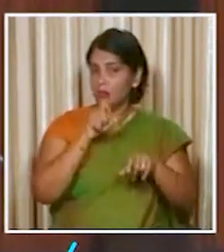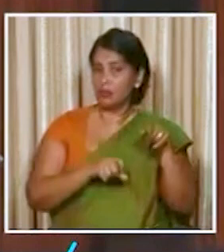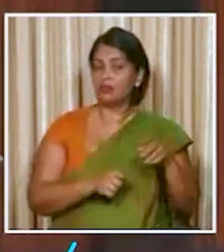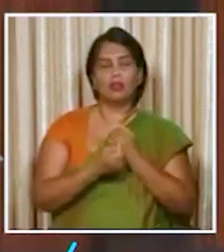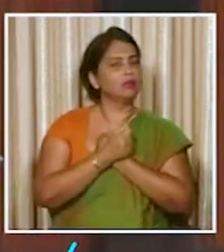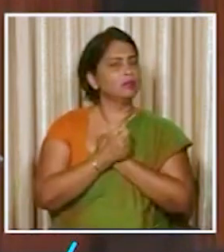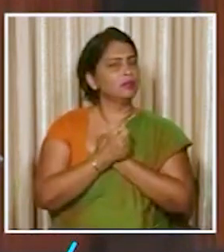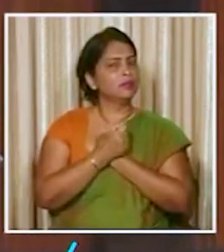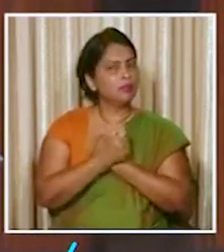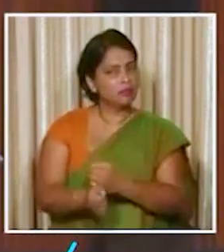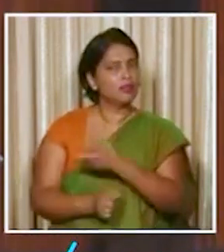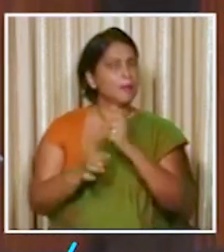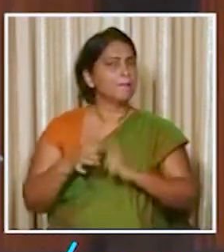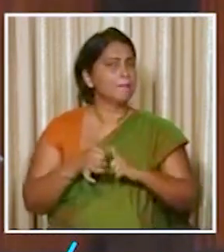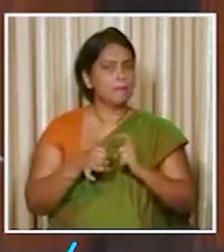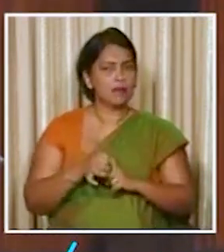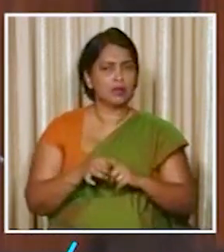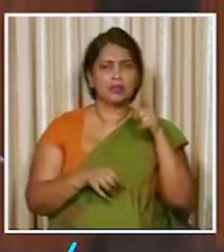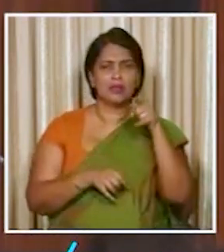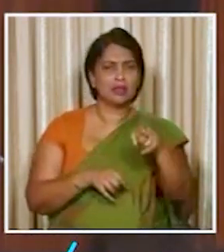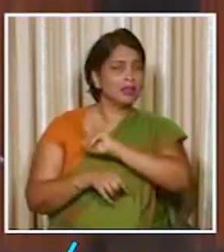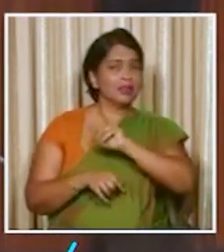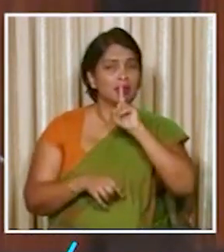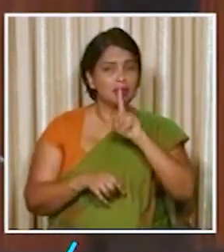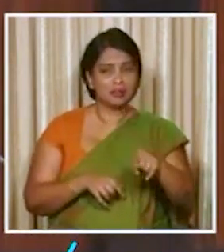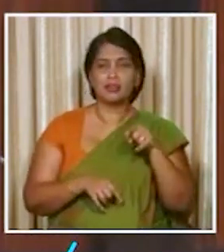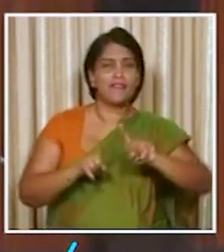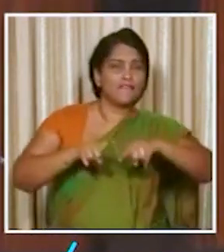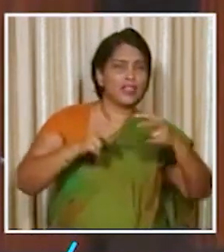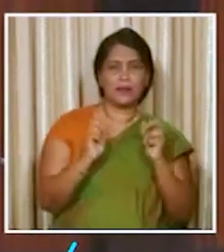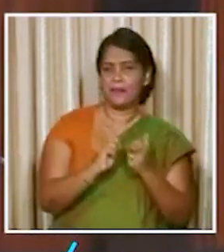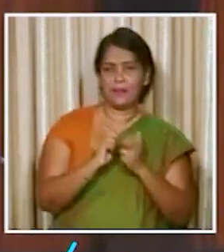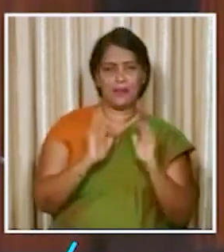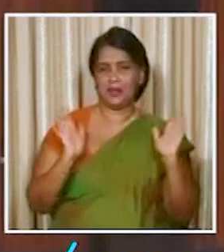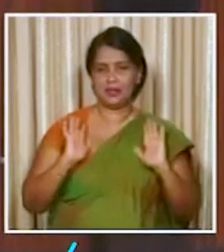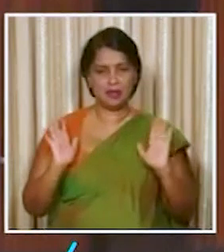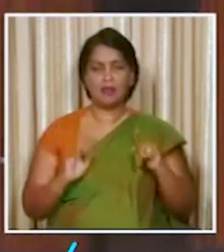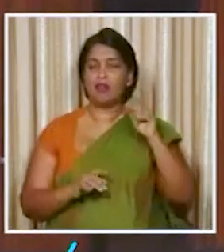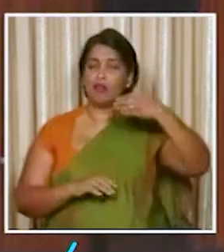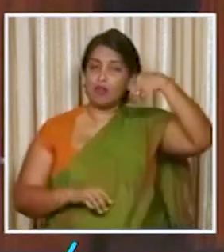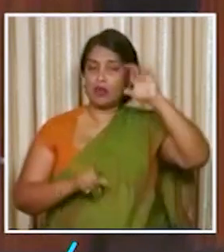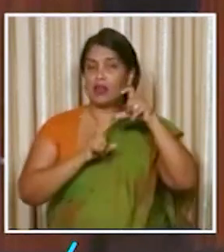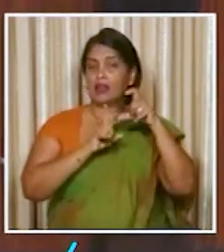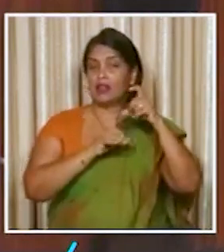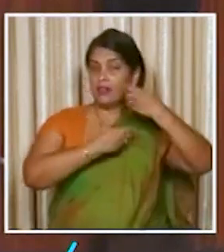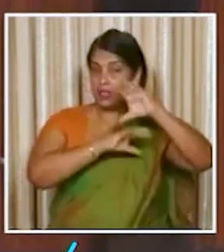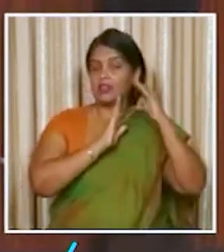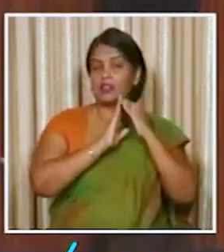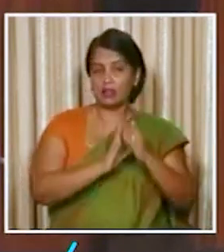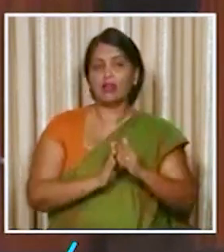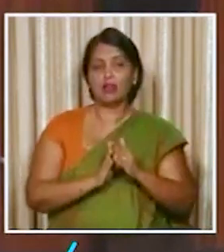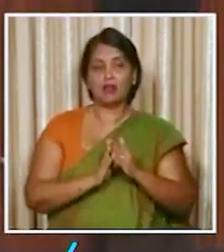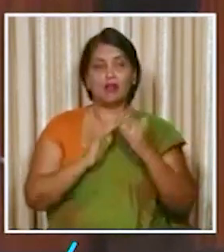අත්අඩංගුවට ගැනීම තමයි මෙතන ප්‍රශ්නය. මෙතන මේ මෙතුමා කියනවා වගේ මෙතන වෙන ගැටුමක් නැහැ. එතන පුරාවිද්‍යා දෙපාර්තමේන්තුවෙන් කියලා තියෙනවා